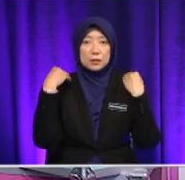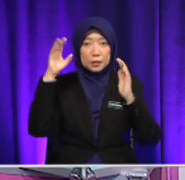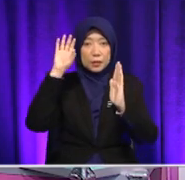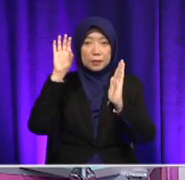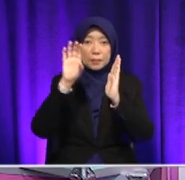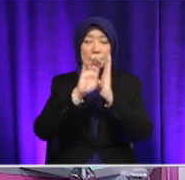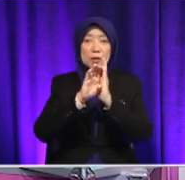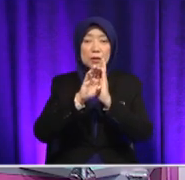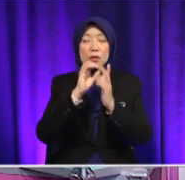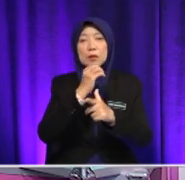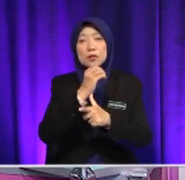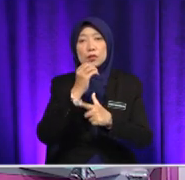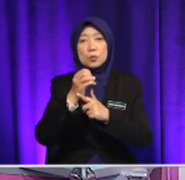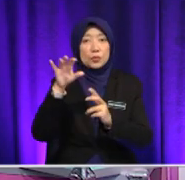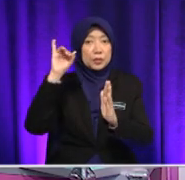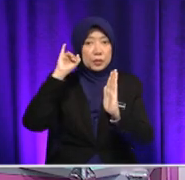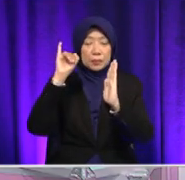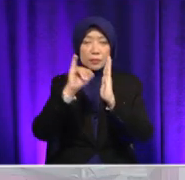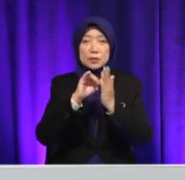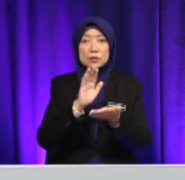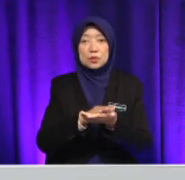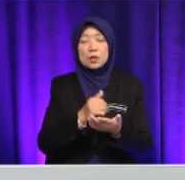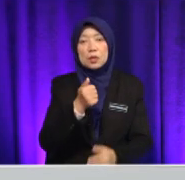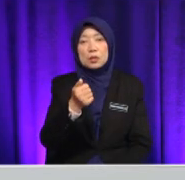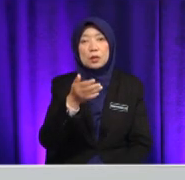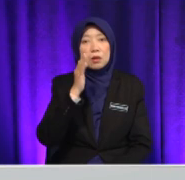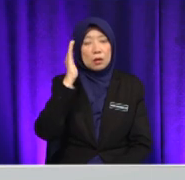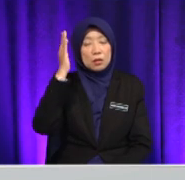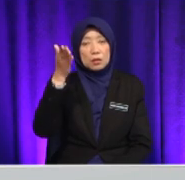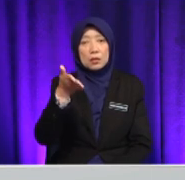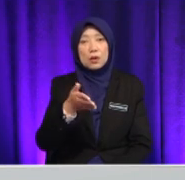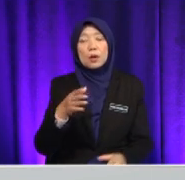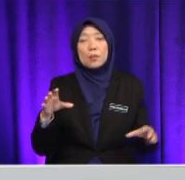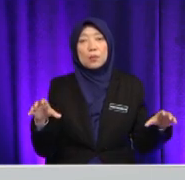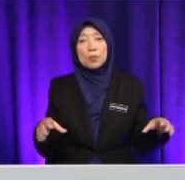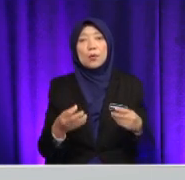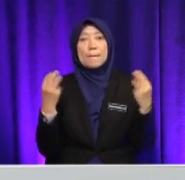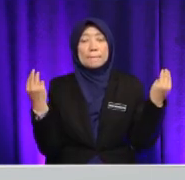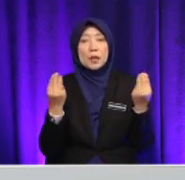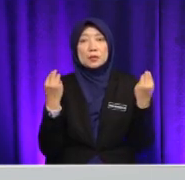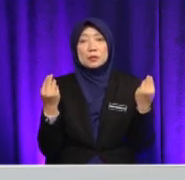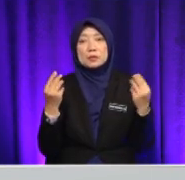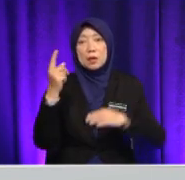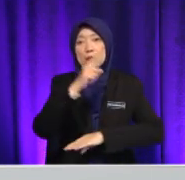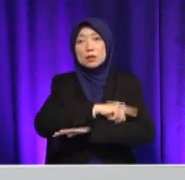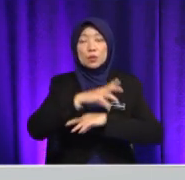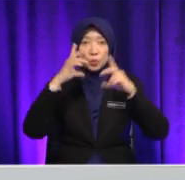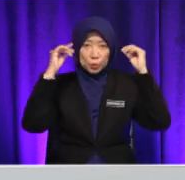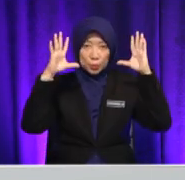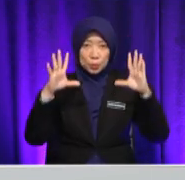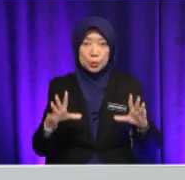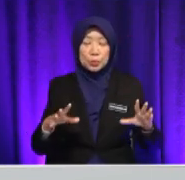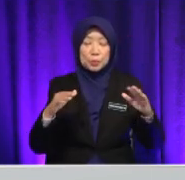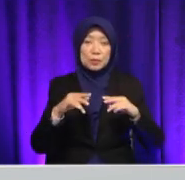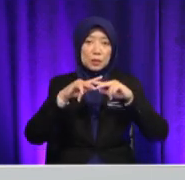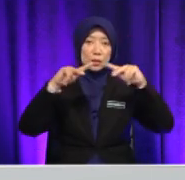atau image ya Oke sekolah Anda akan menyambut sambut majelis sambutan hari guru peringkat daerah muai